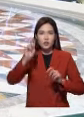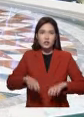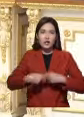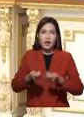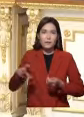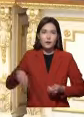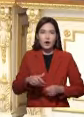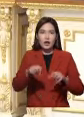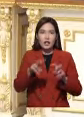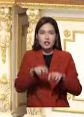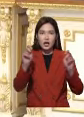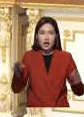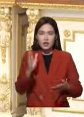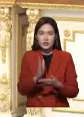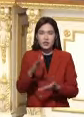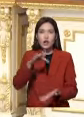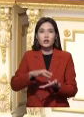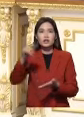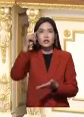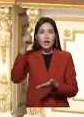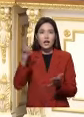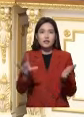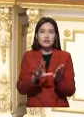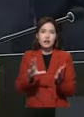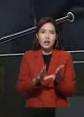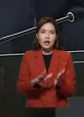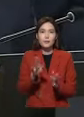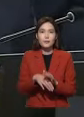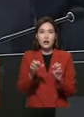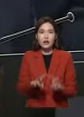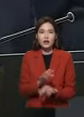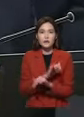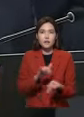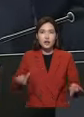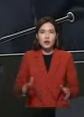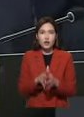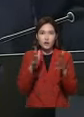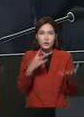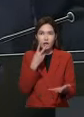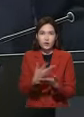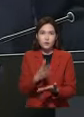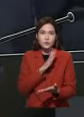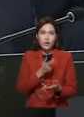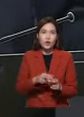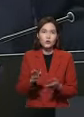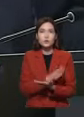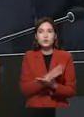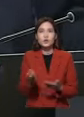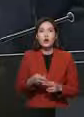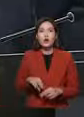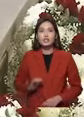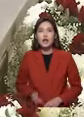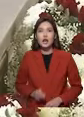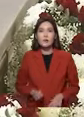іске қосылды. Бұл Орталық Азияда энергетикалық қауіпсіздікті нығайтуда шешуші рөл атқарады. Бұдан бөлек Татнефт компаниясымен